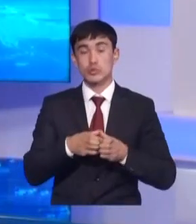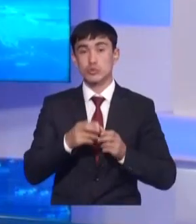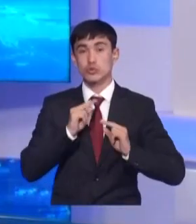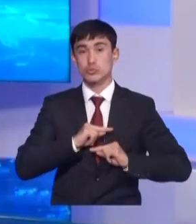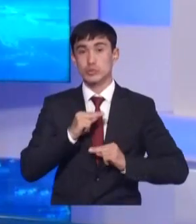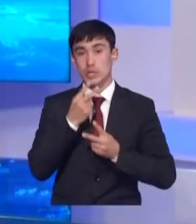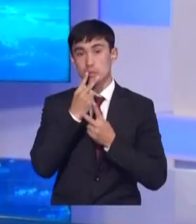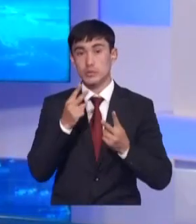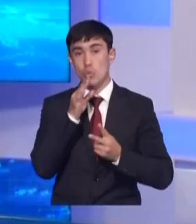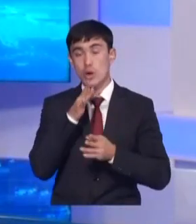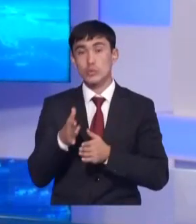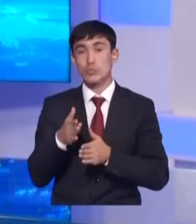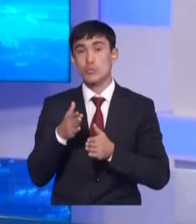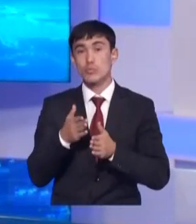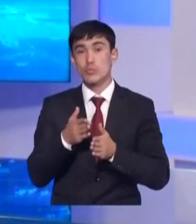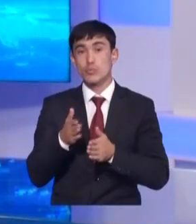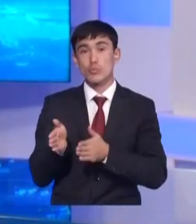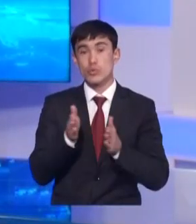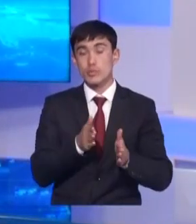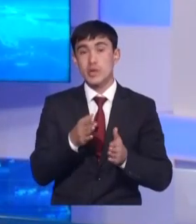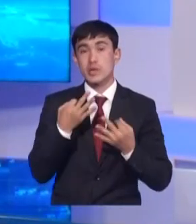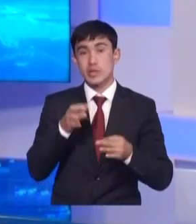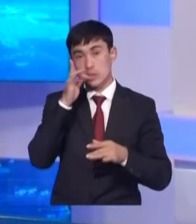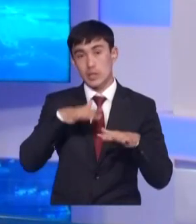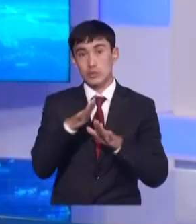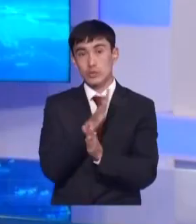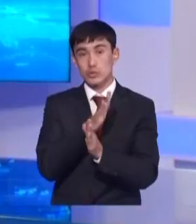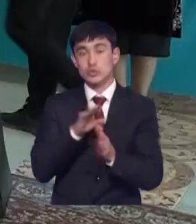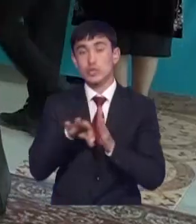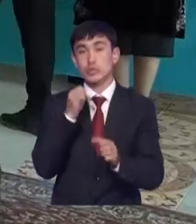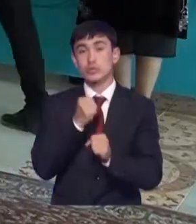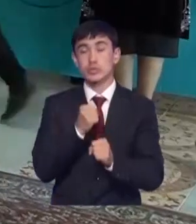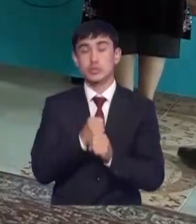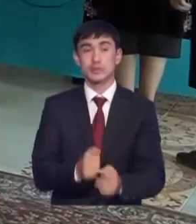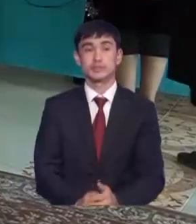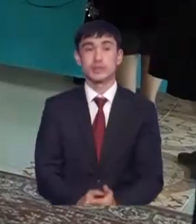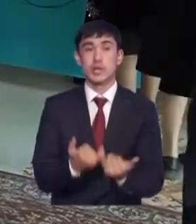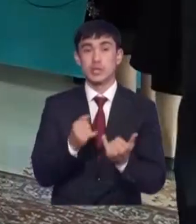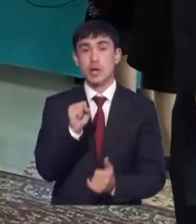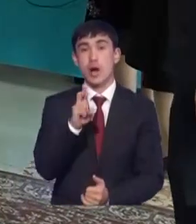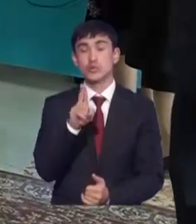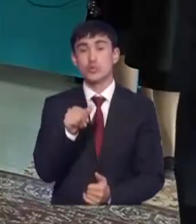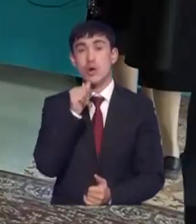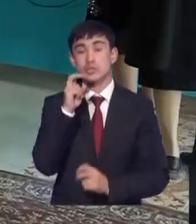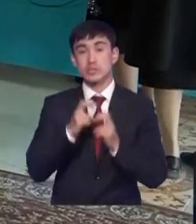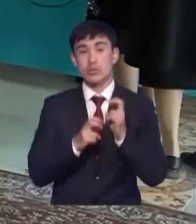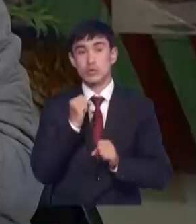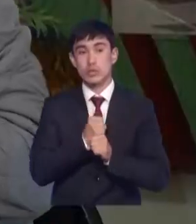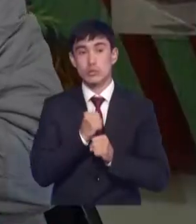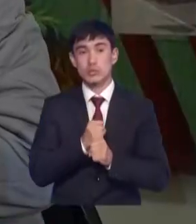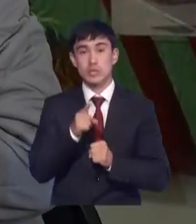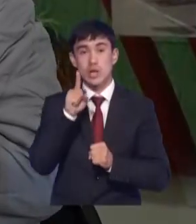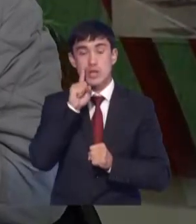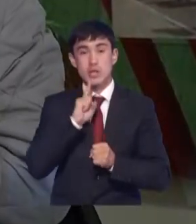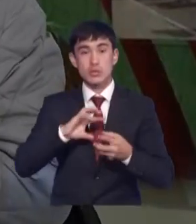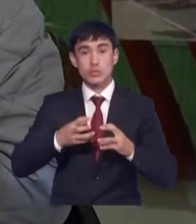жұмысқа қарамастан уақыт бөліп, ел тағдыры үшін таңдауларын жасады. Қазір Ақсу қант зауытта жұмыс қызу, тәтті түбір